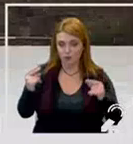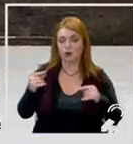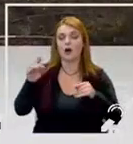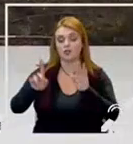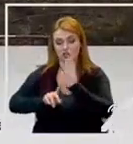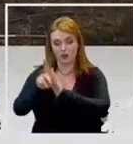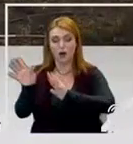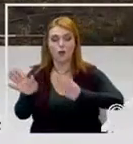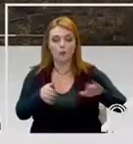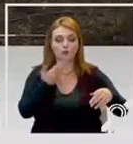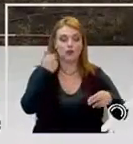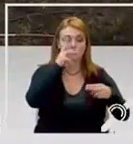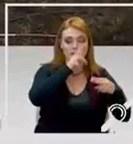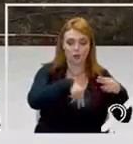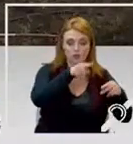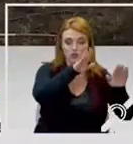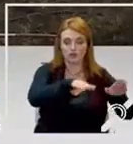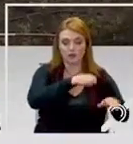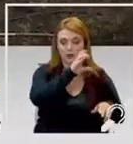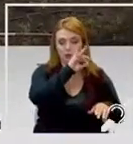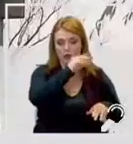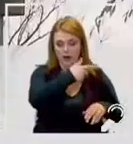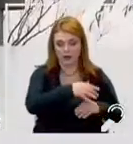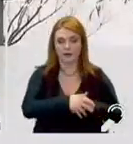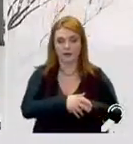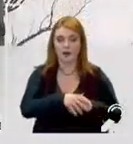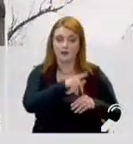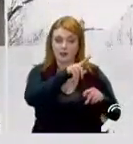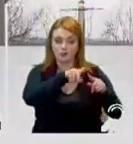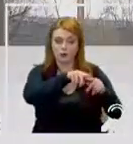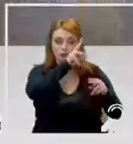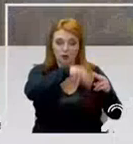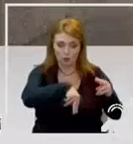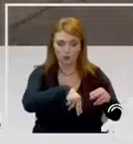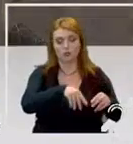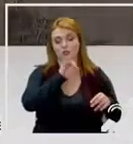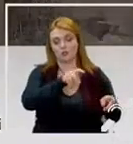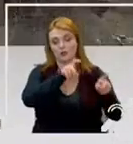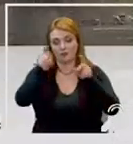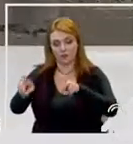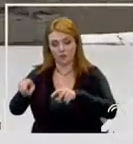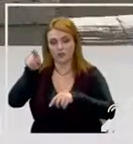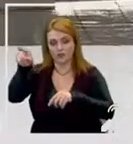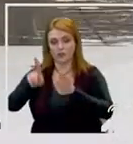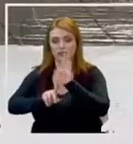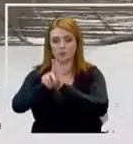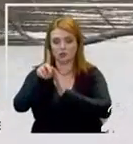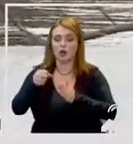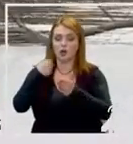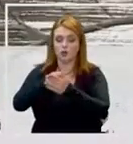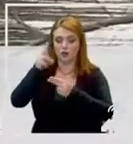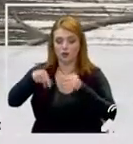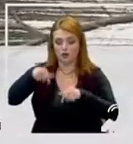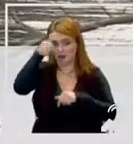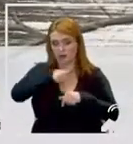finalizarea reconstrucției punctului de trecere a frontierei Sculeni. Lucrările sunt pe ultima sută de metri, iar autoritățile dau asigurări că până la sfârșitul